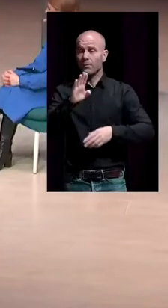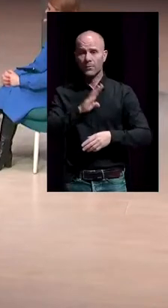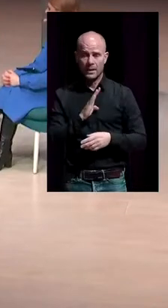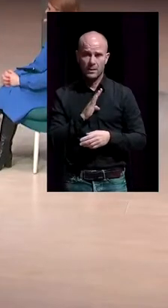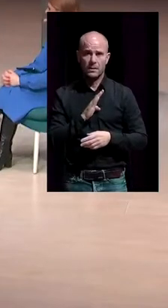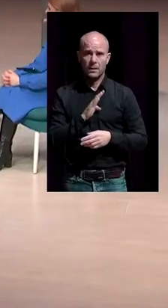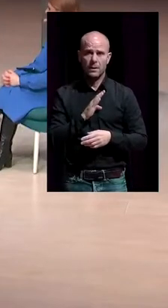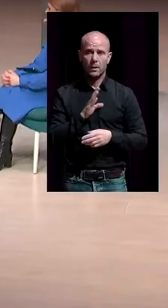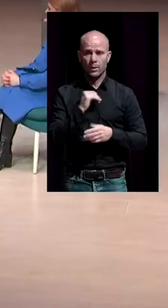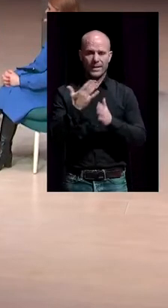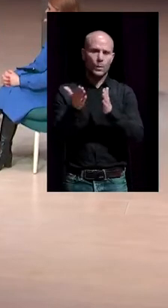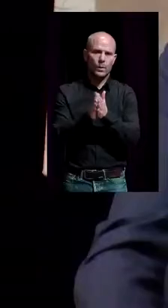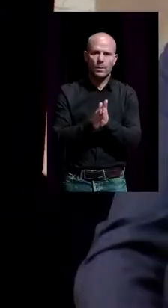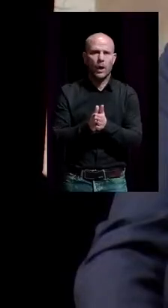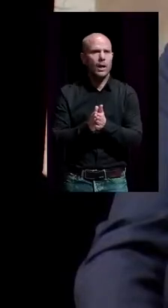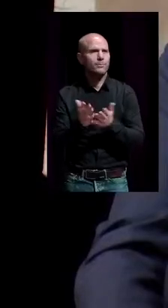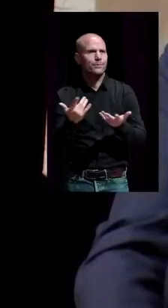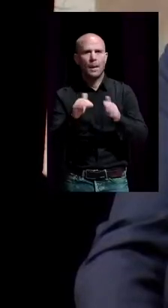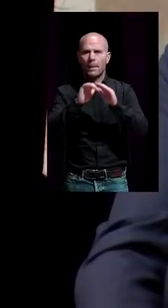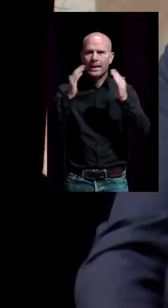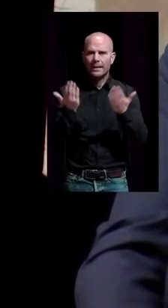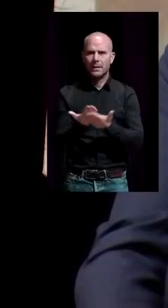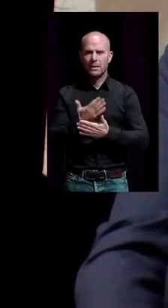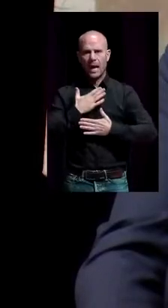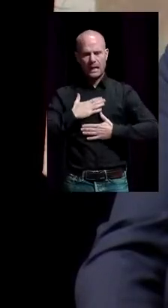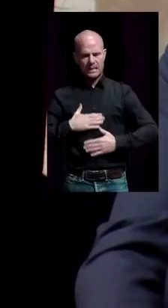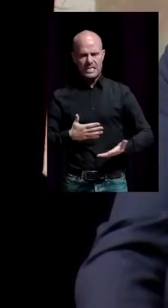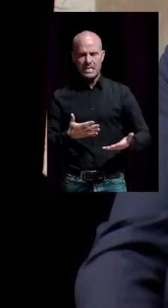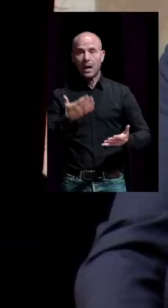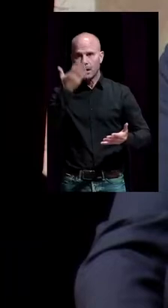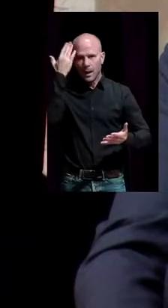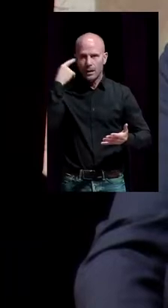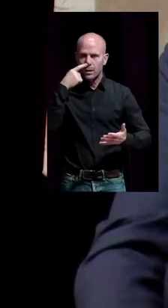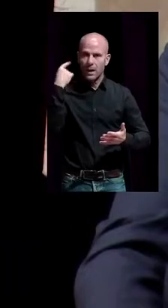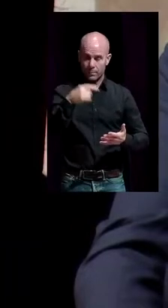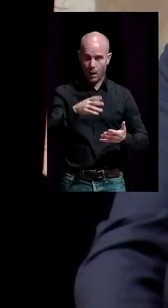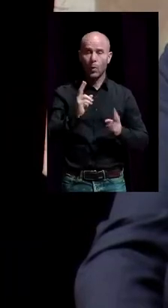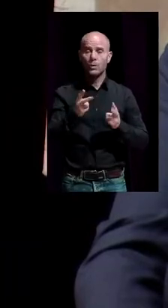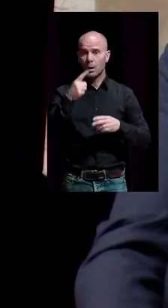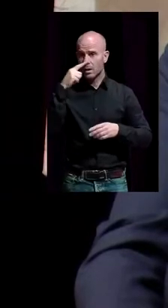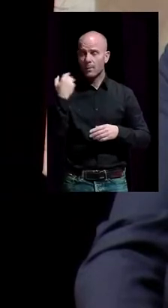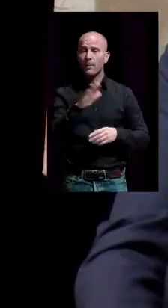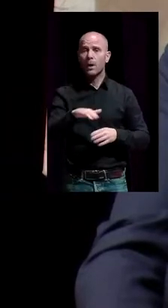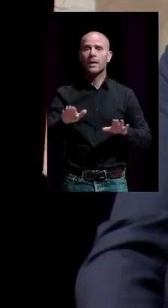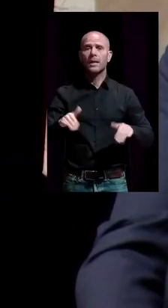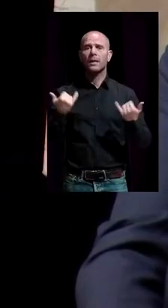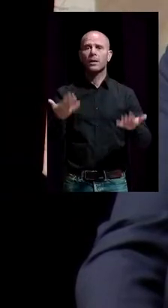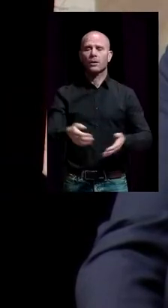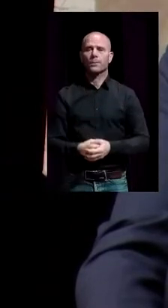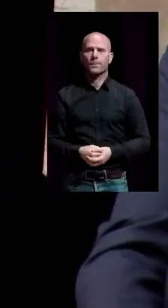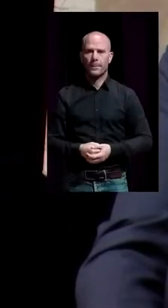vi nu utmanar planetens hälsa, de kan ju drabba och drabbar barn redan nu. Så vi